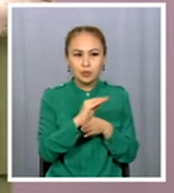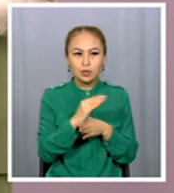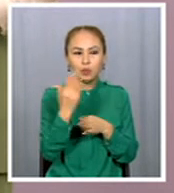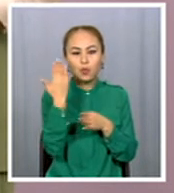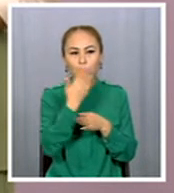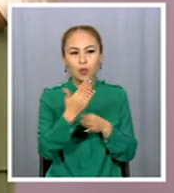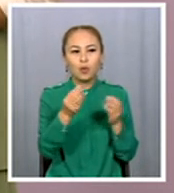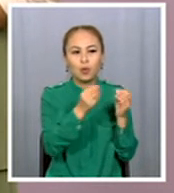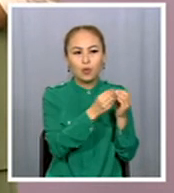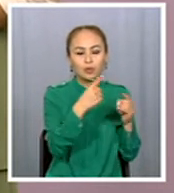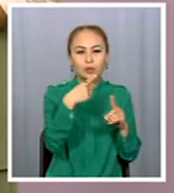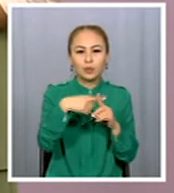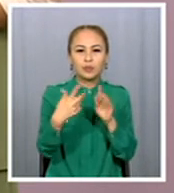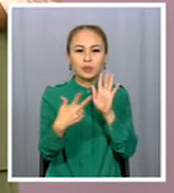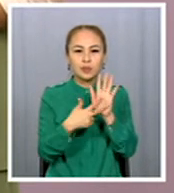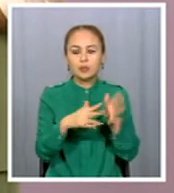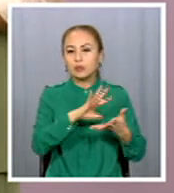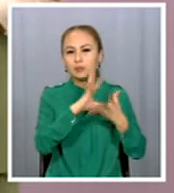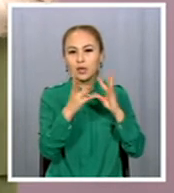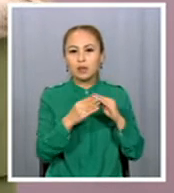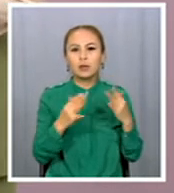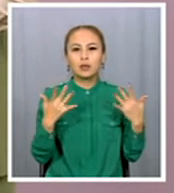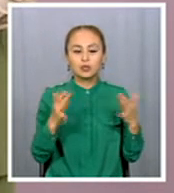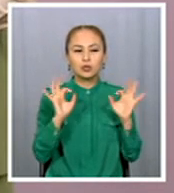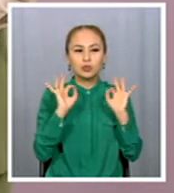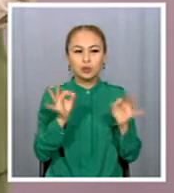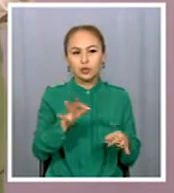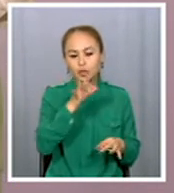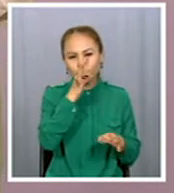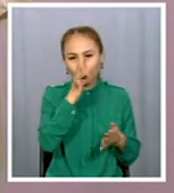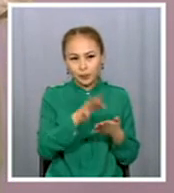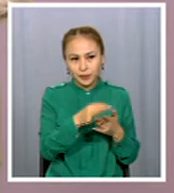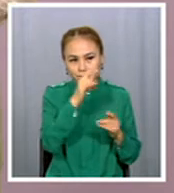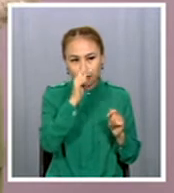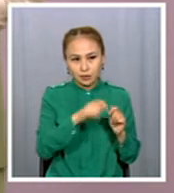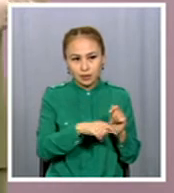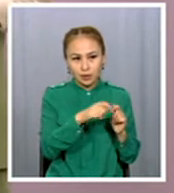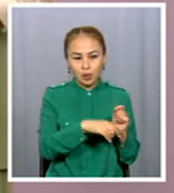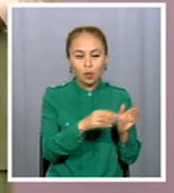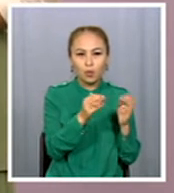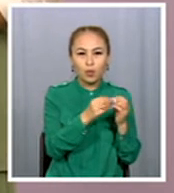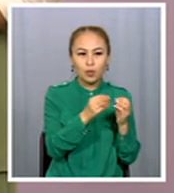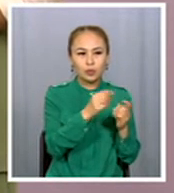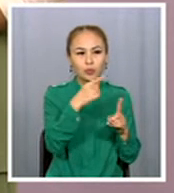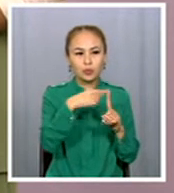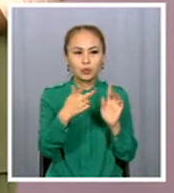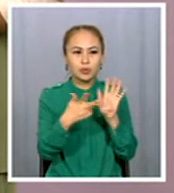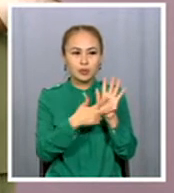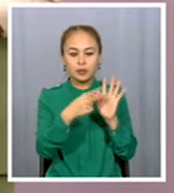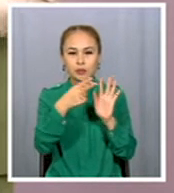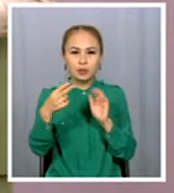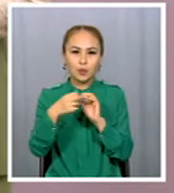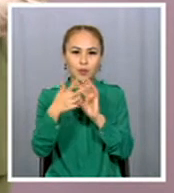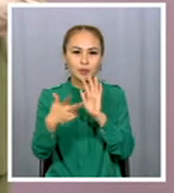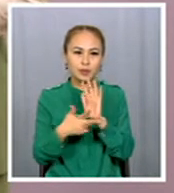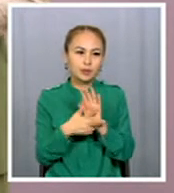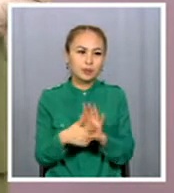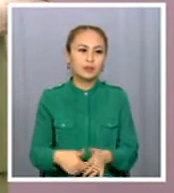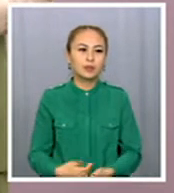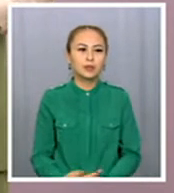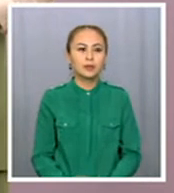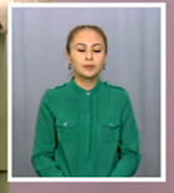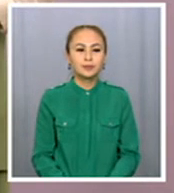8-дің қосындысының мәні нешеге тең? Дұрыс жауапты тексерейік. Шешуі 10 теңге мен 8 теңгенің қосындысының мәні